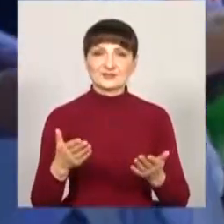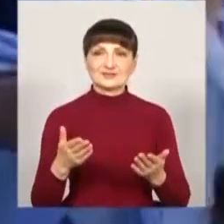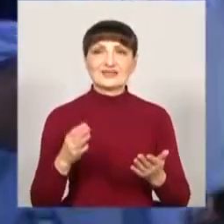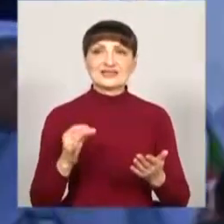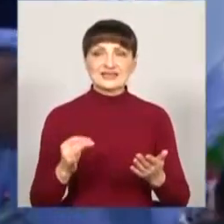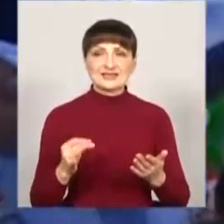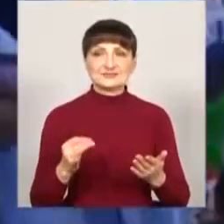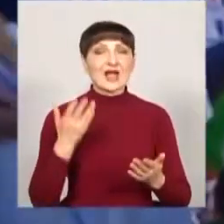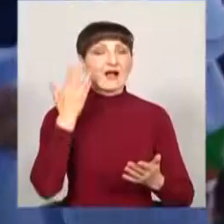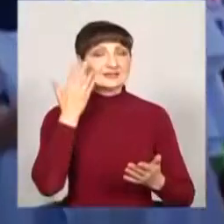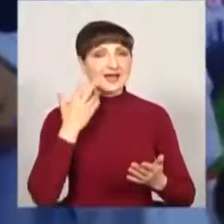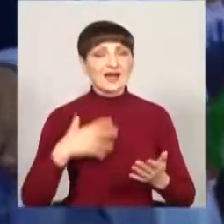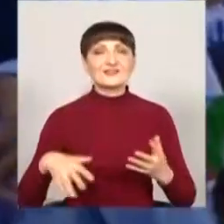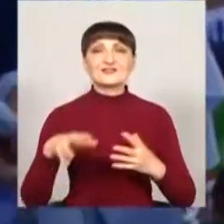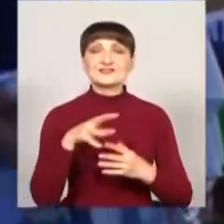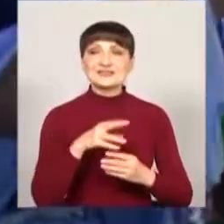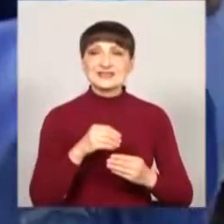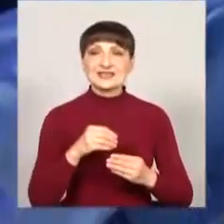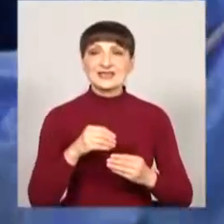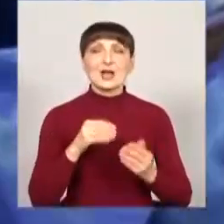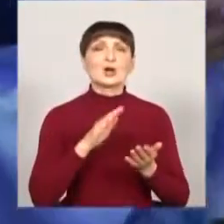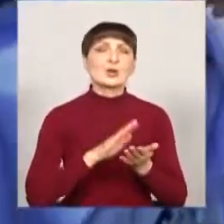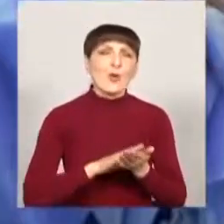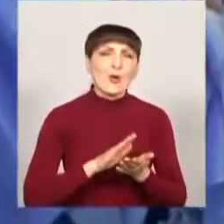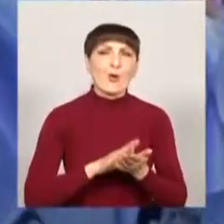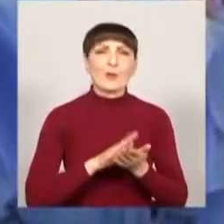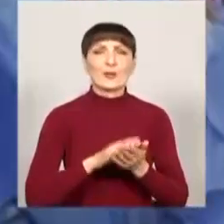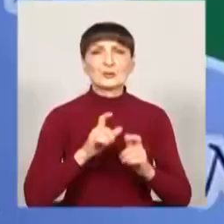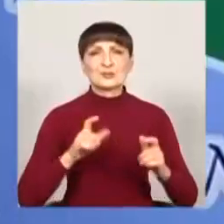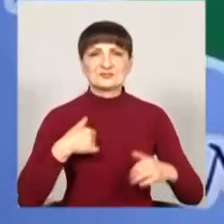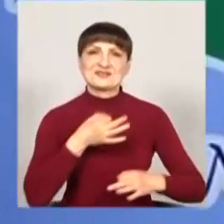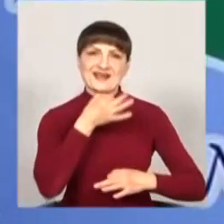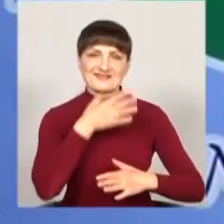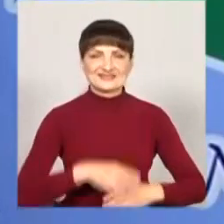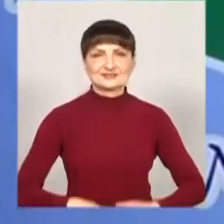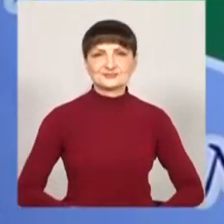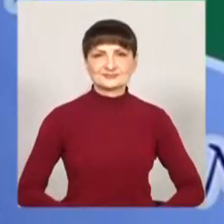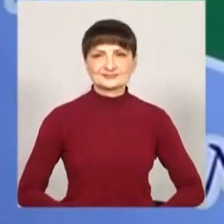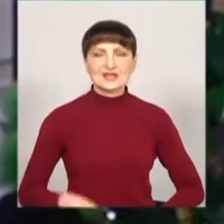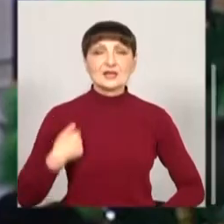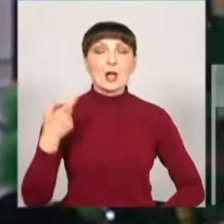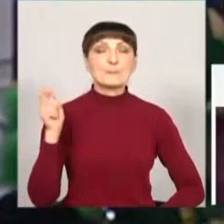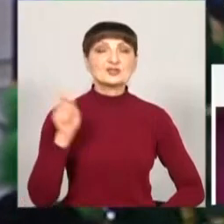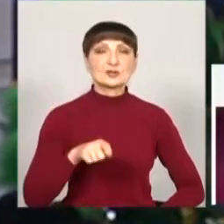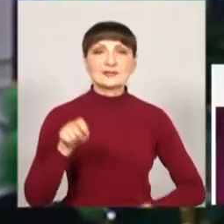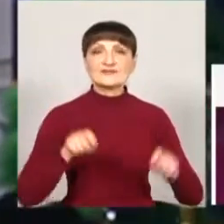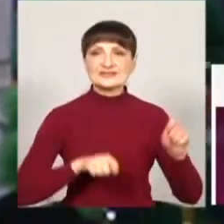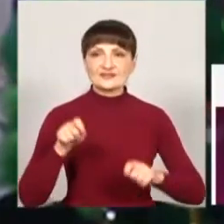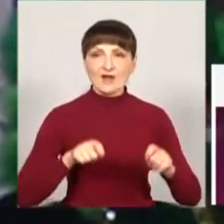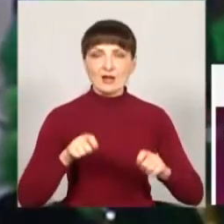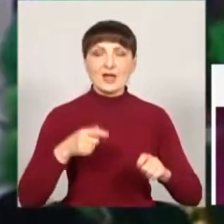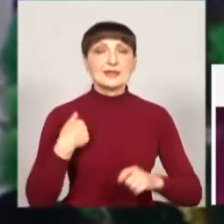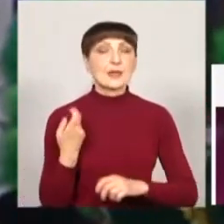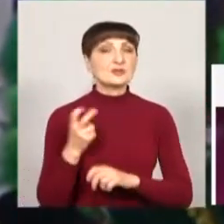когда сем и хлопая институтом я пришла на фестиваль по мардарь а пришла с